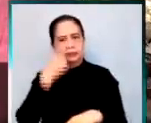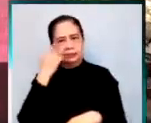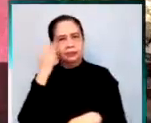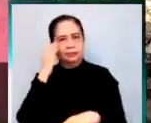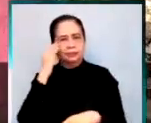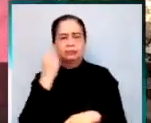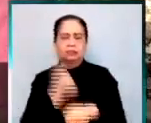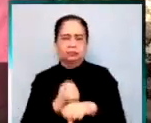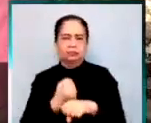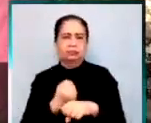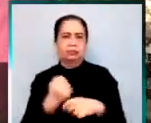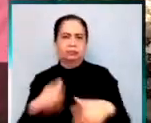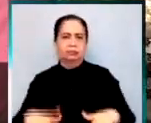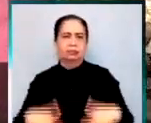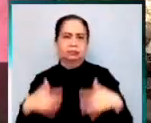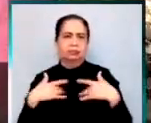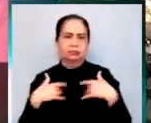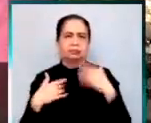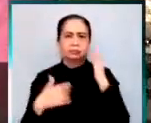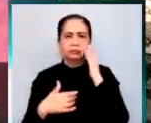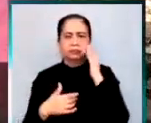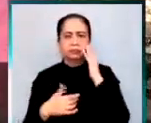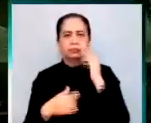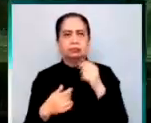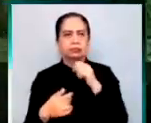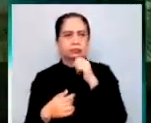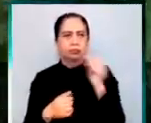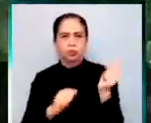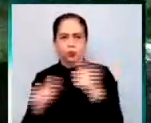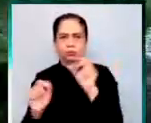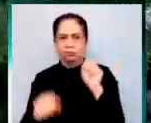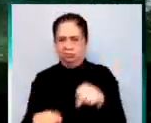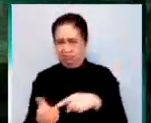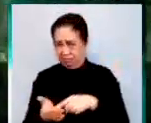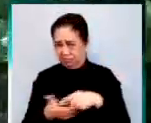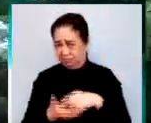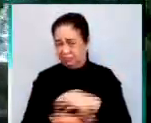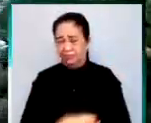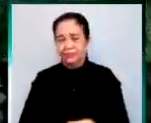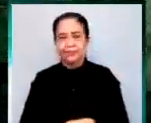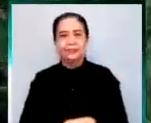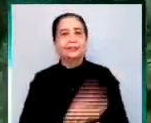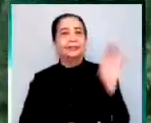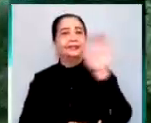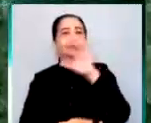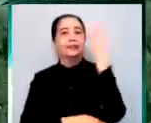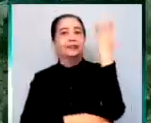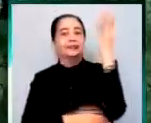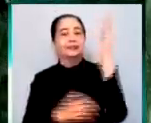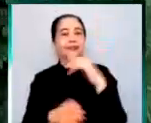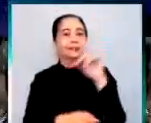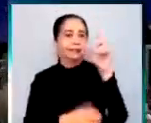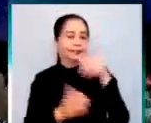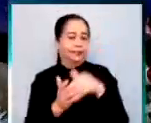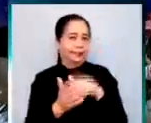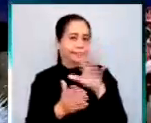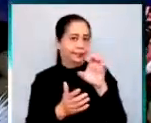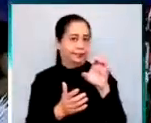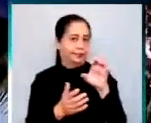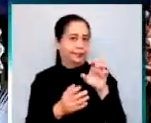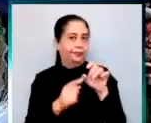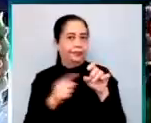ngayon ng ma'am, hindi naman lahat afford. Ang mga Christmas tree naglalaro mula 1,500